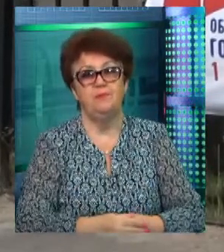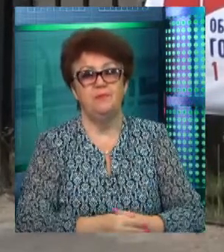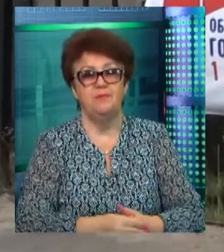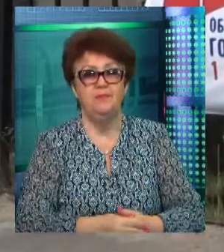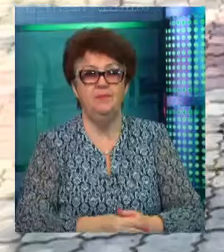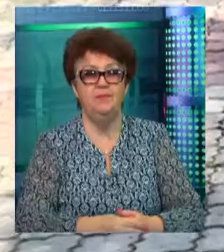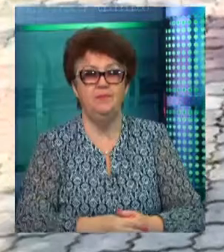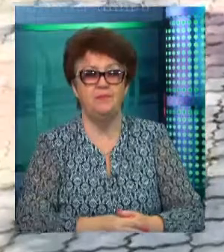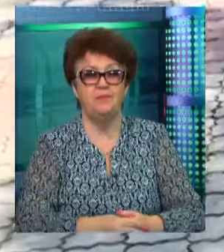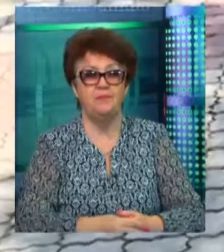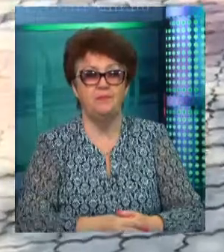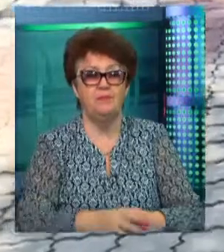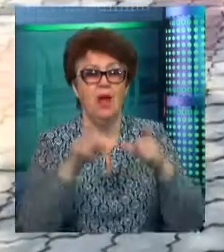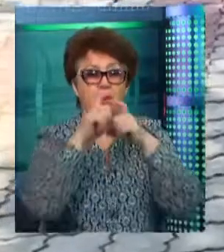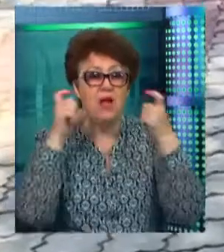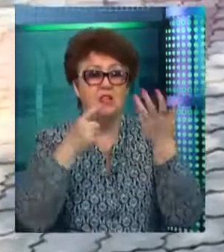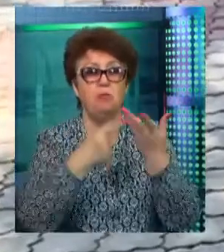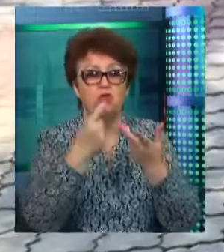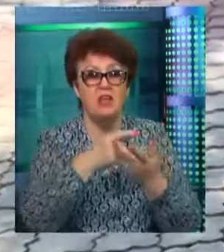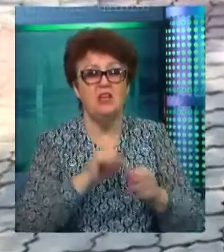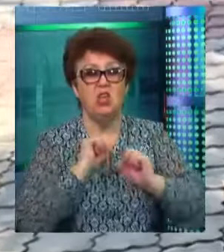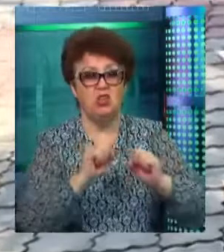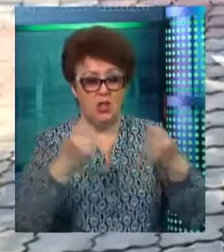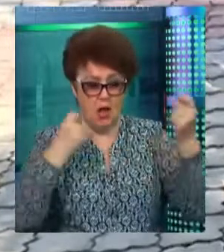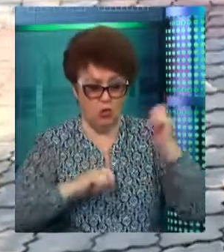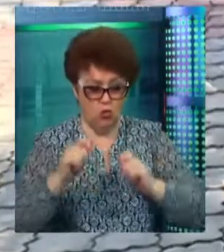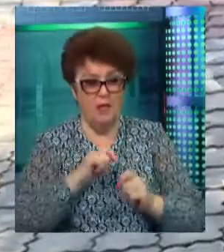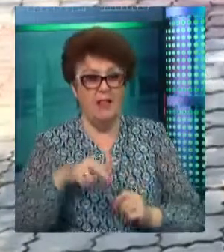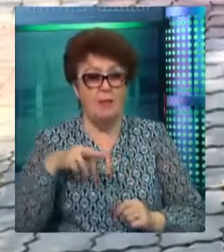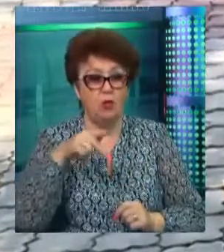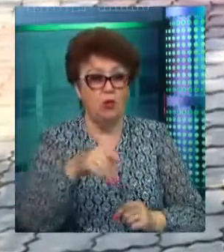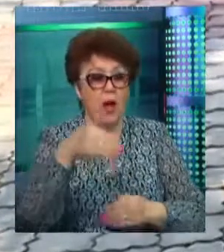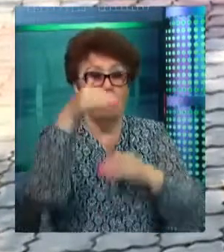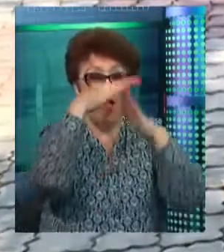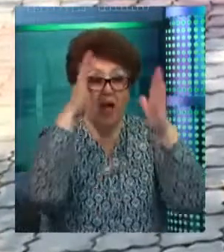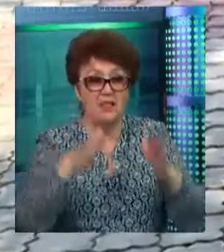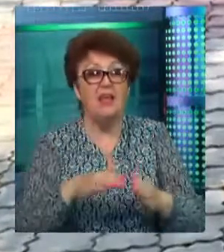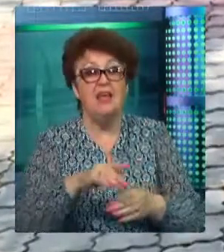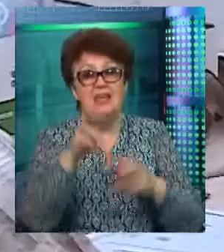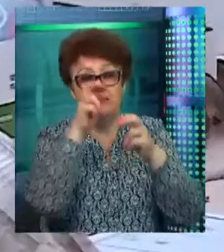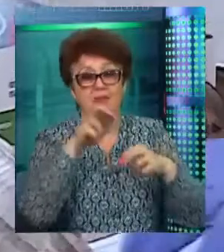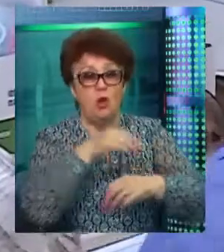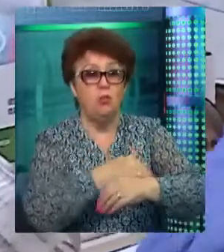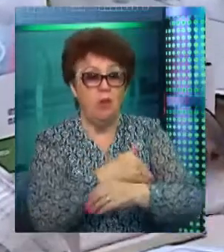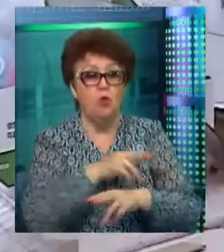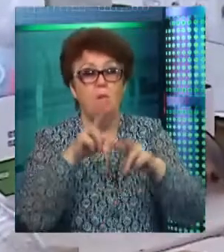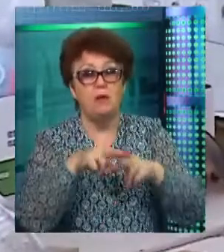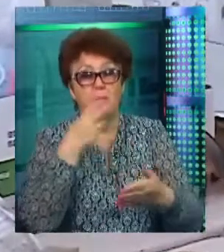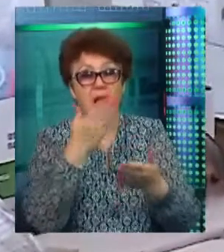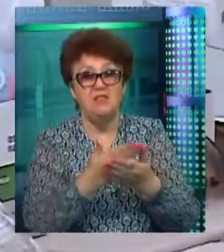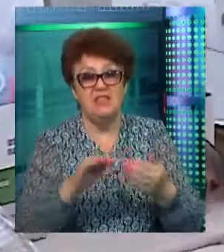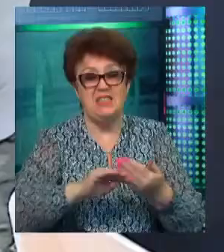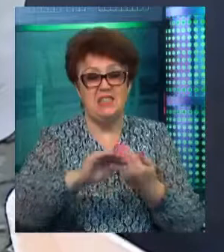события брянский район маски перчатки защитные костюмы на подходе к палатке обязательной замер температуры паспорт показывать